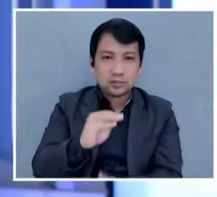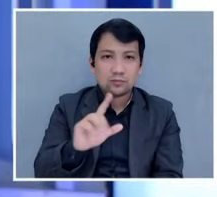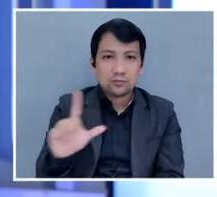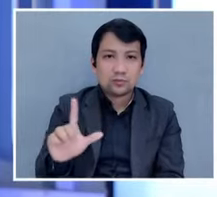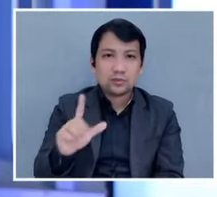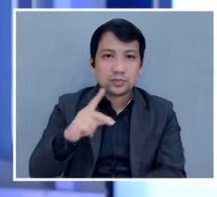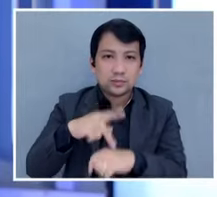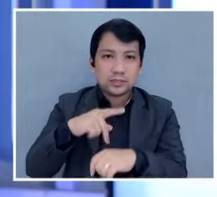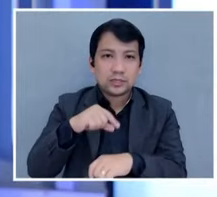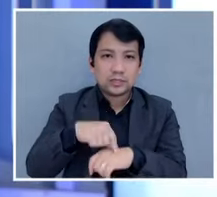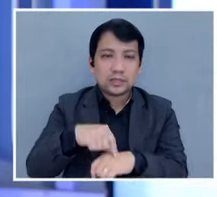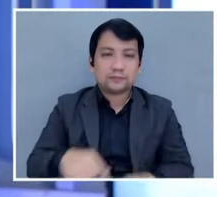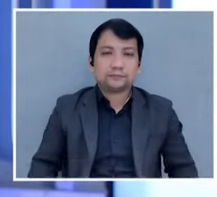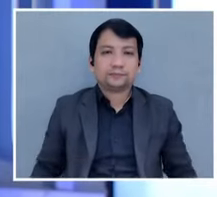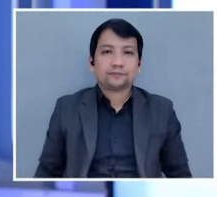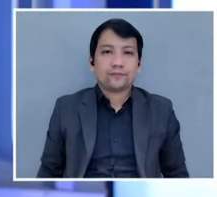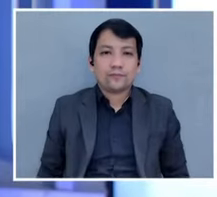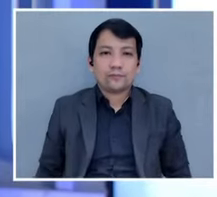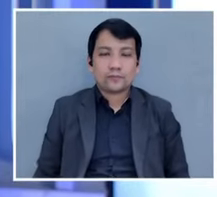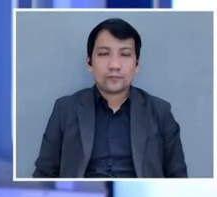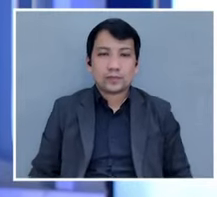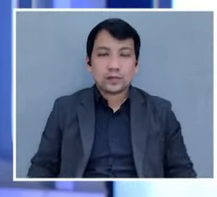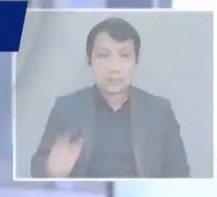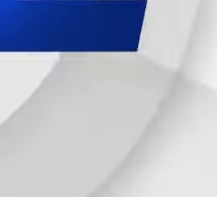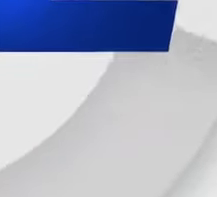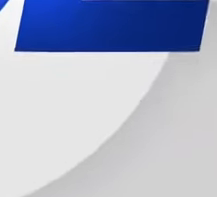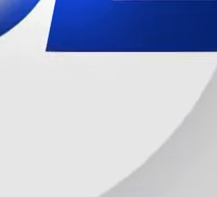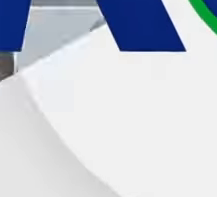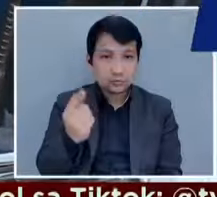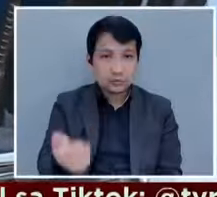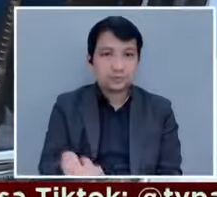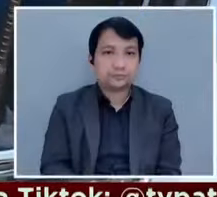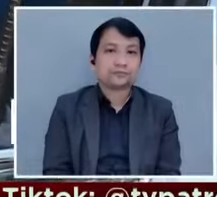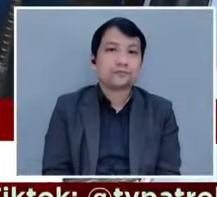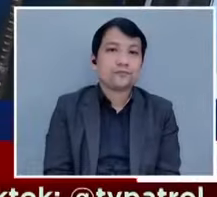City. Nagpapatrol, Karen De Guzman.